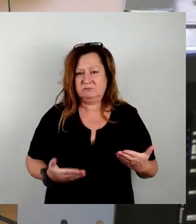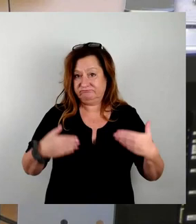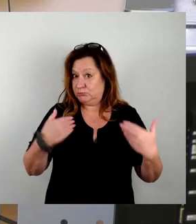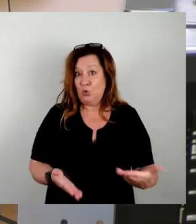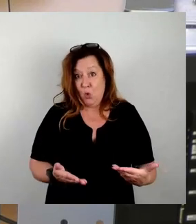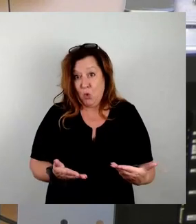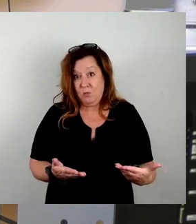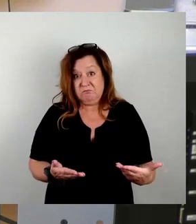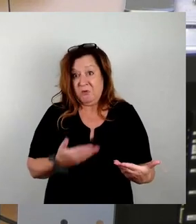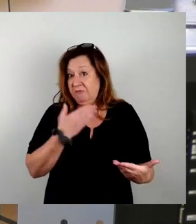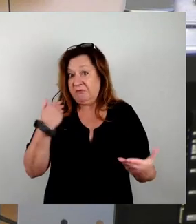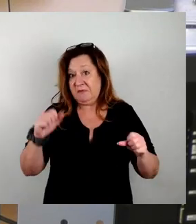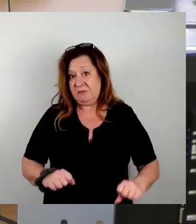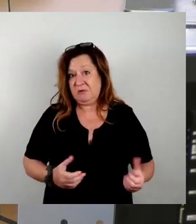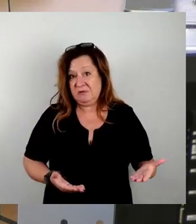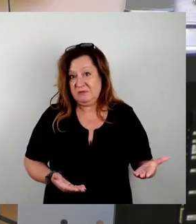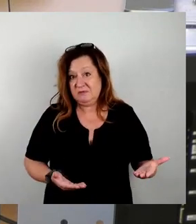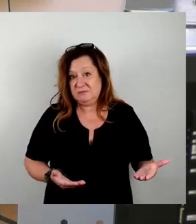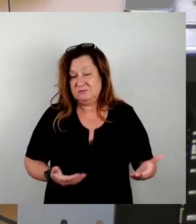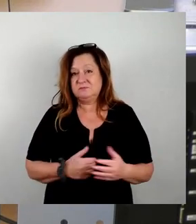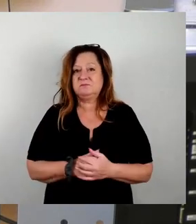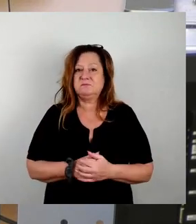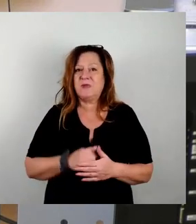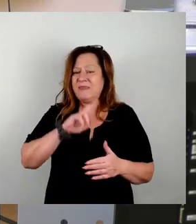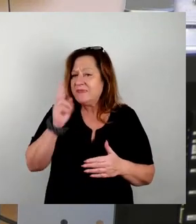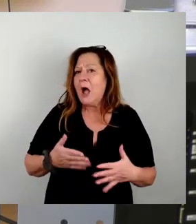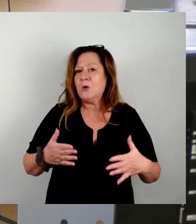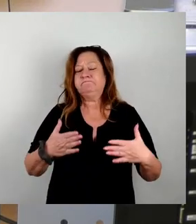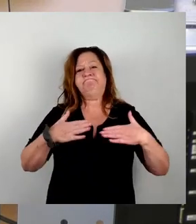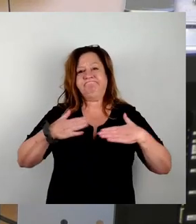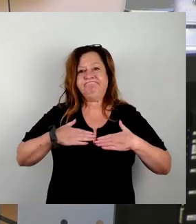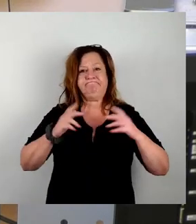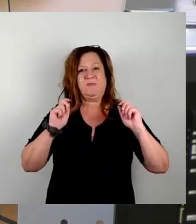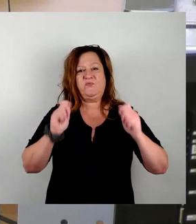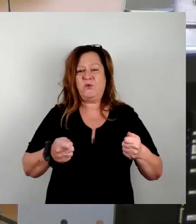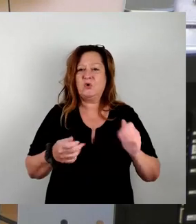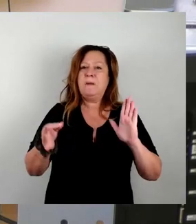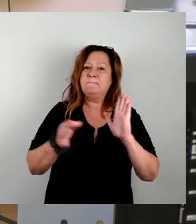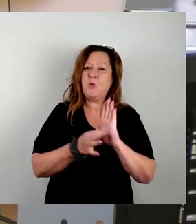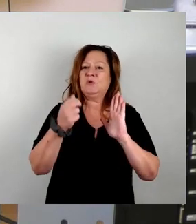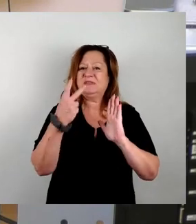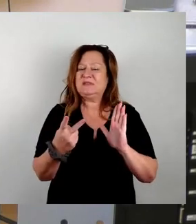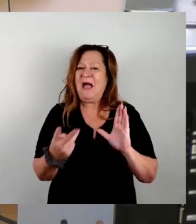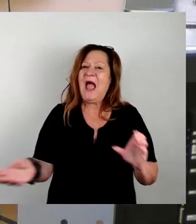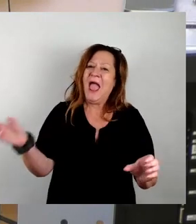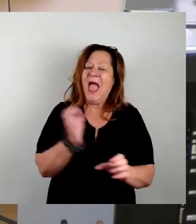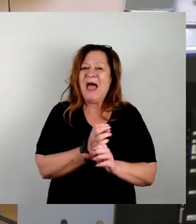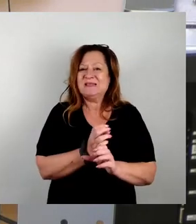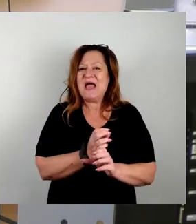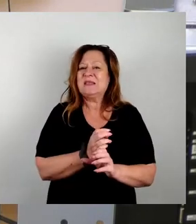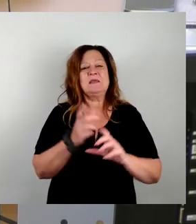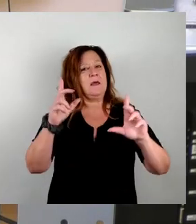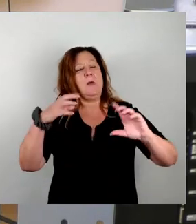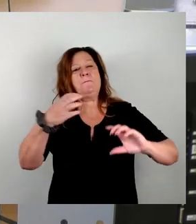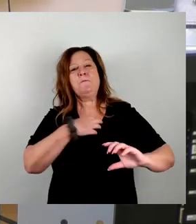möglich. Deshalb ist unser Vorschlag in Punkt 2 ersetzen durch eine Problemanzeige, die der